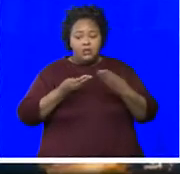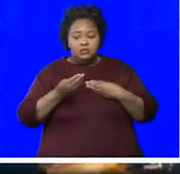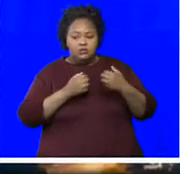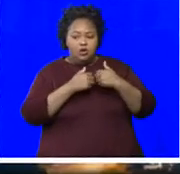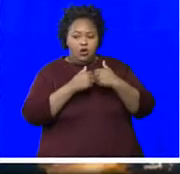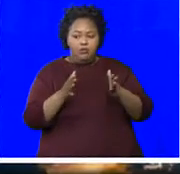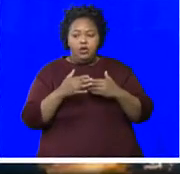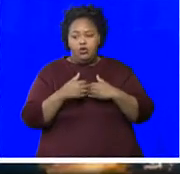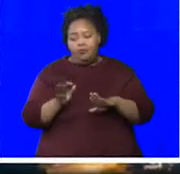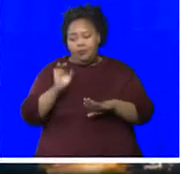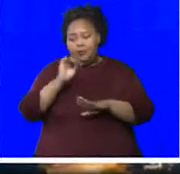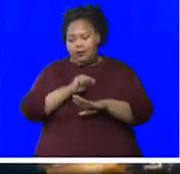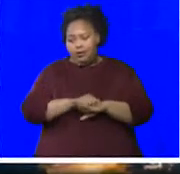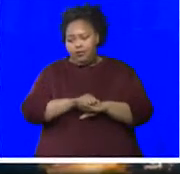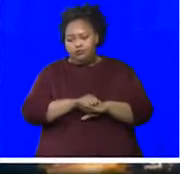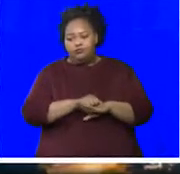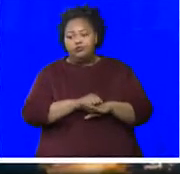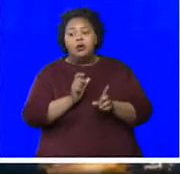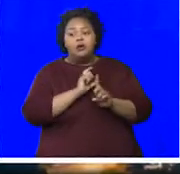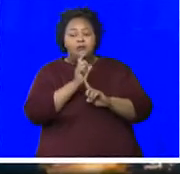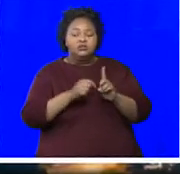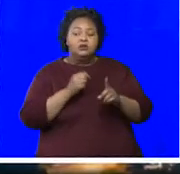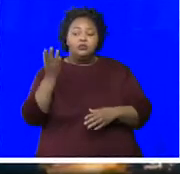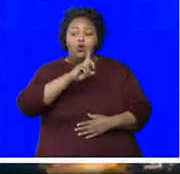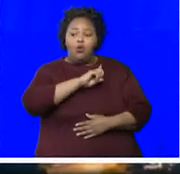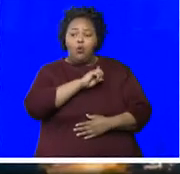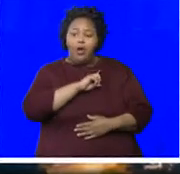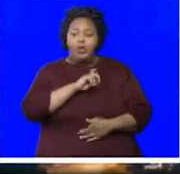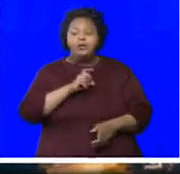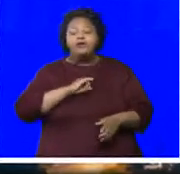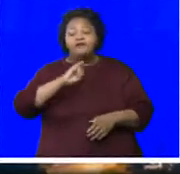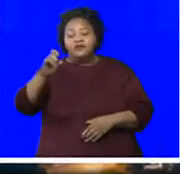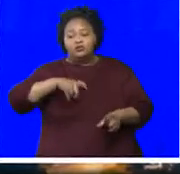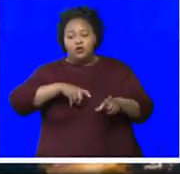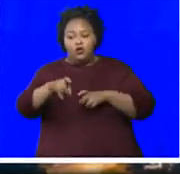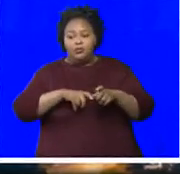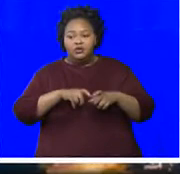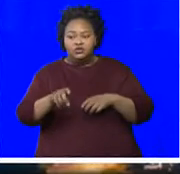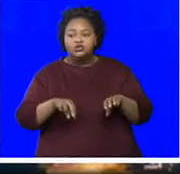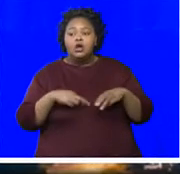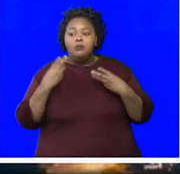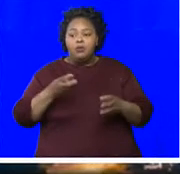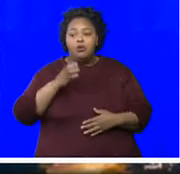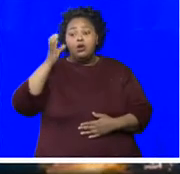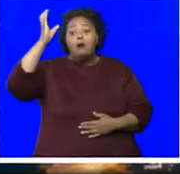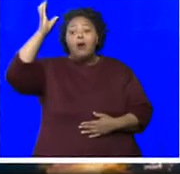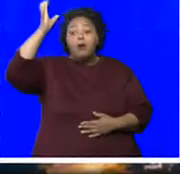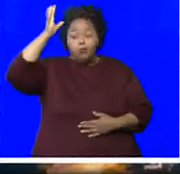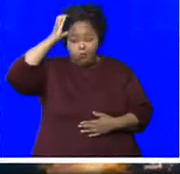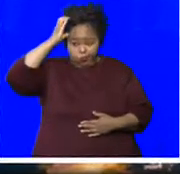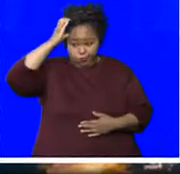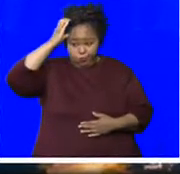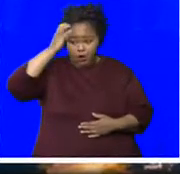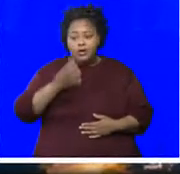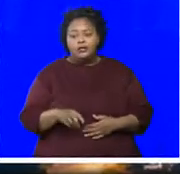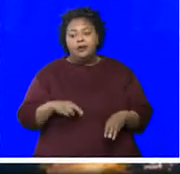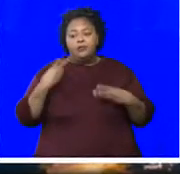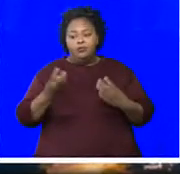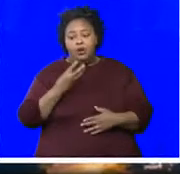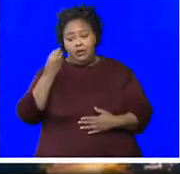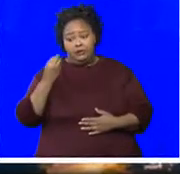lapho khona bekudlala labasezingeni lelisetulu phecele the professional golfers kanye nalabo labasezingeni lelisephansi